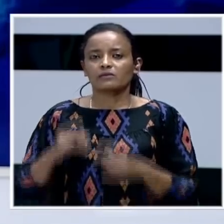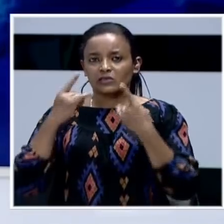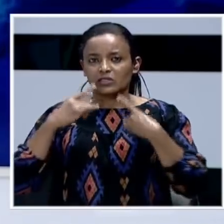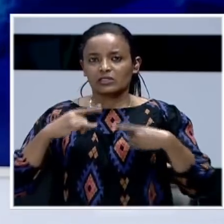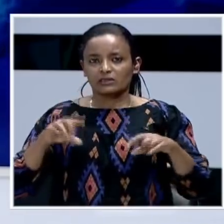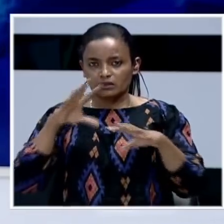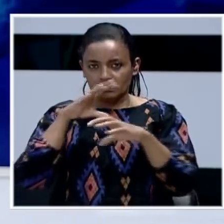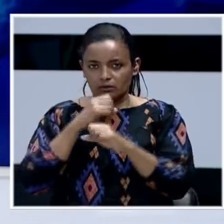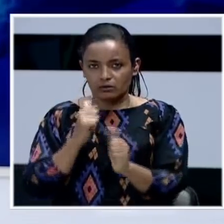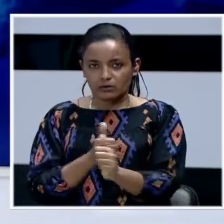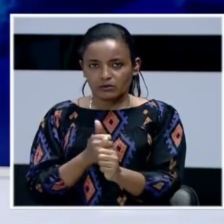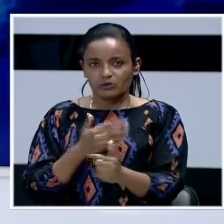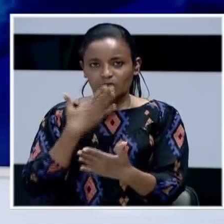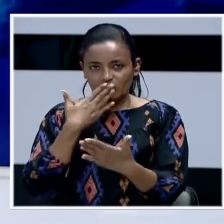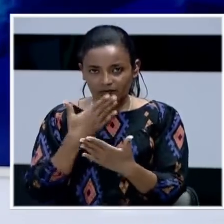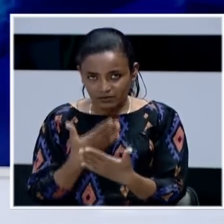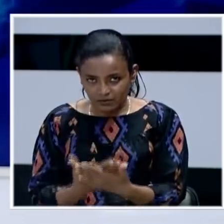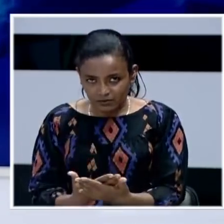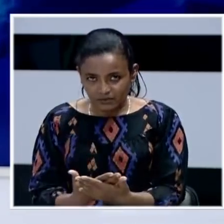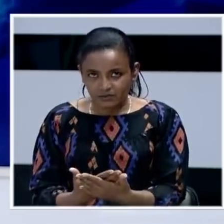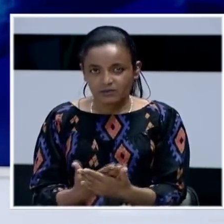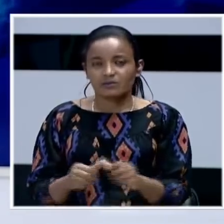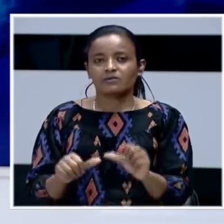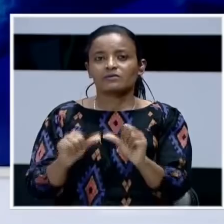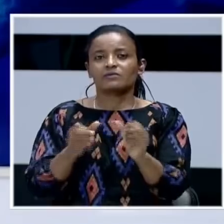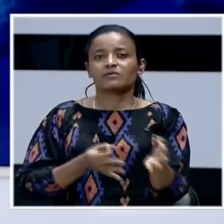زيناتاتنا عزازيمنا نمكتالكم عزينينا نمسكن